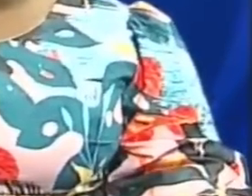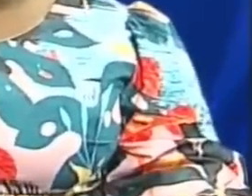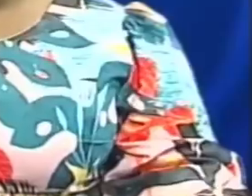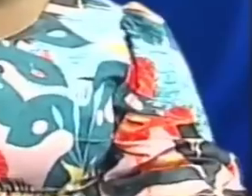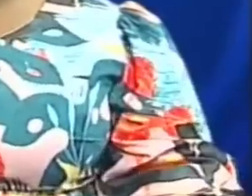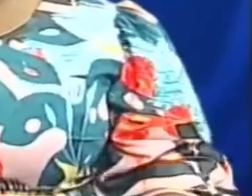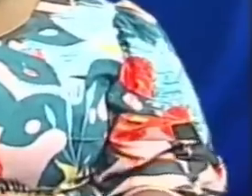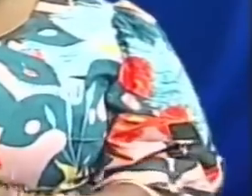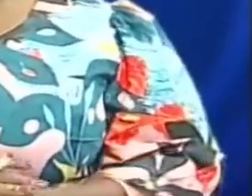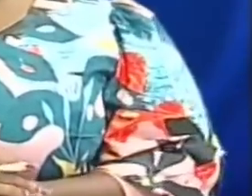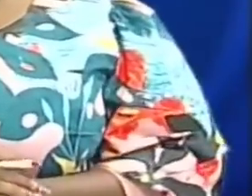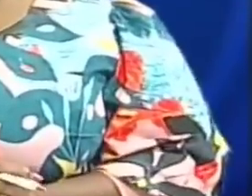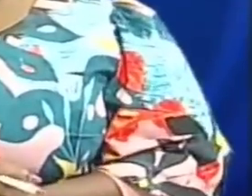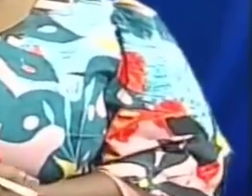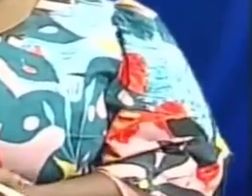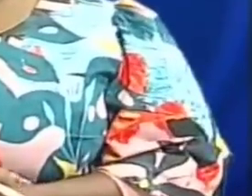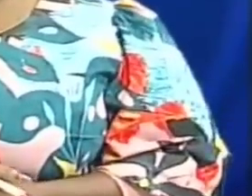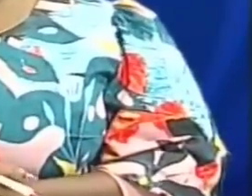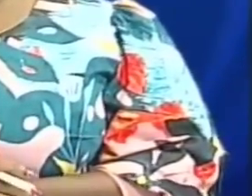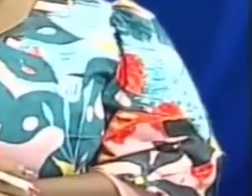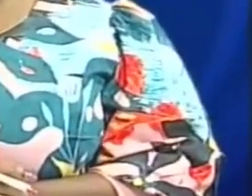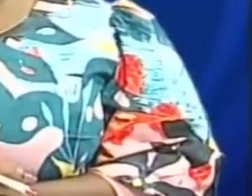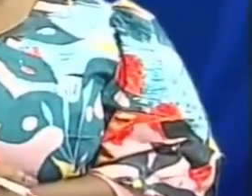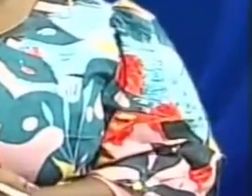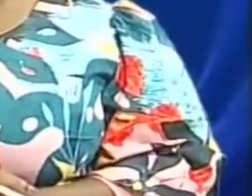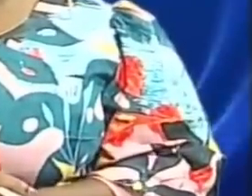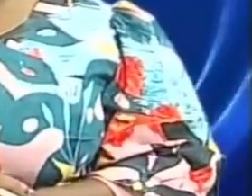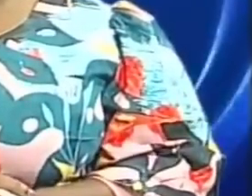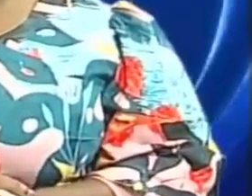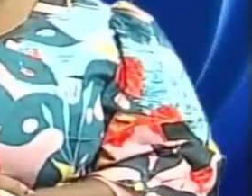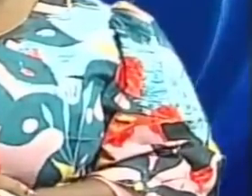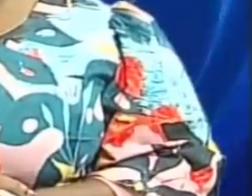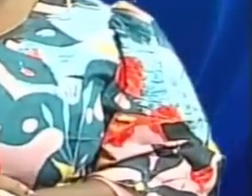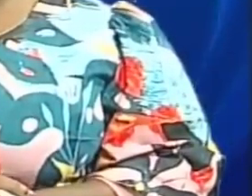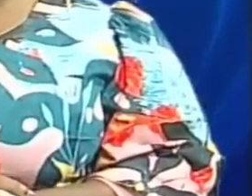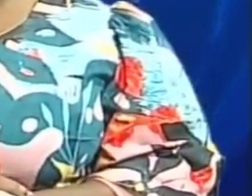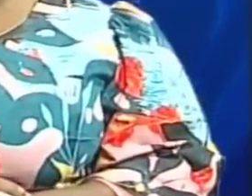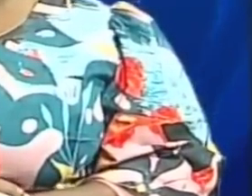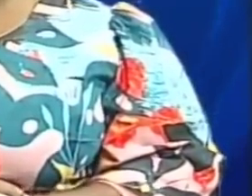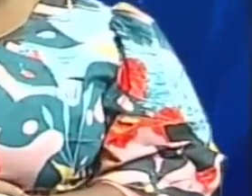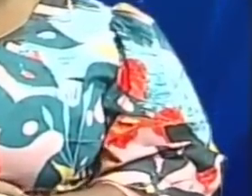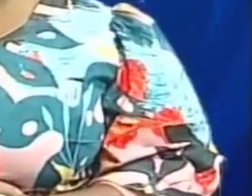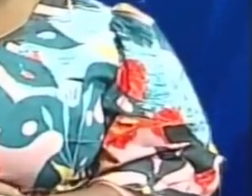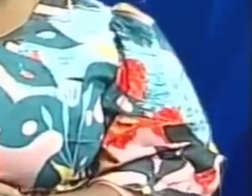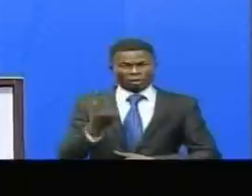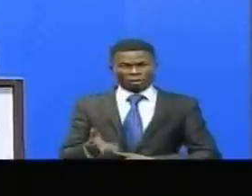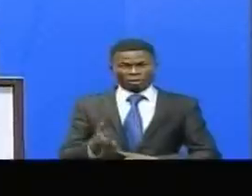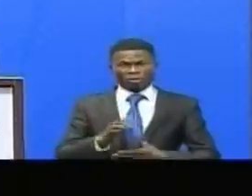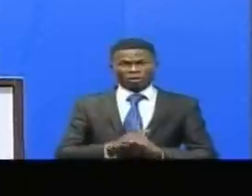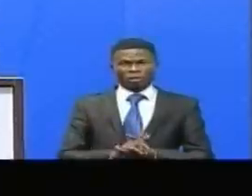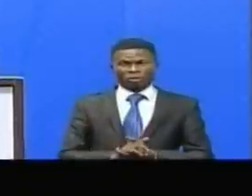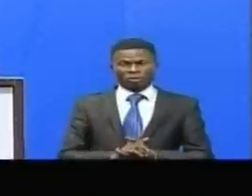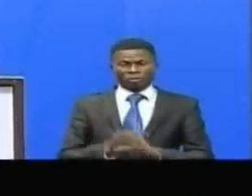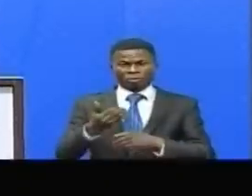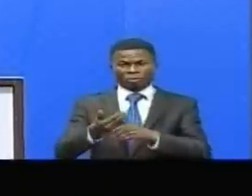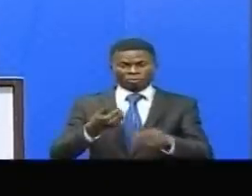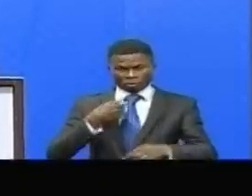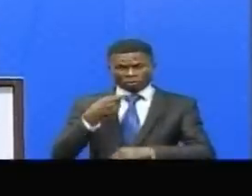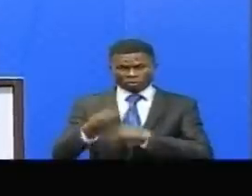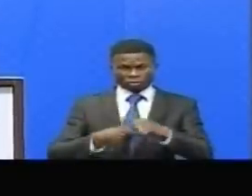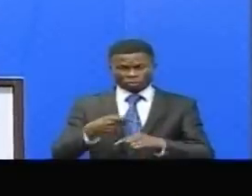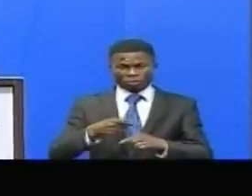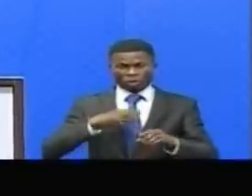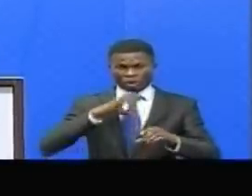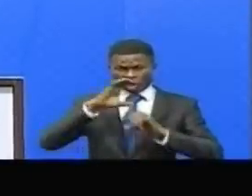propose. Le ministre de la Communication et Médias, Patrick Mouyaya, revient sur cette insécurité. Avant d'entamer